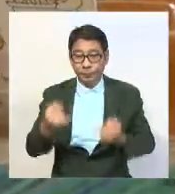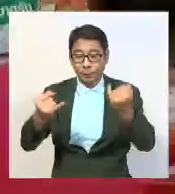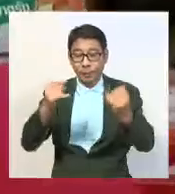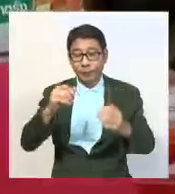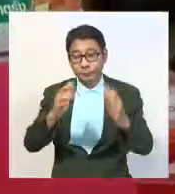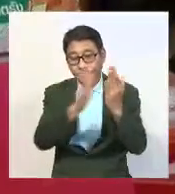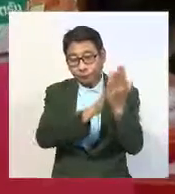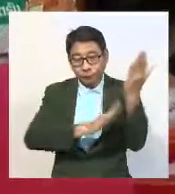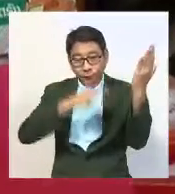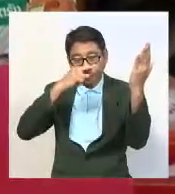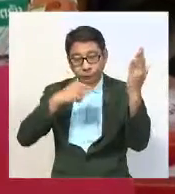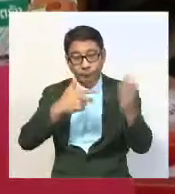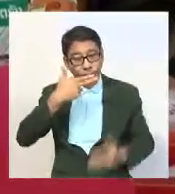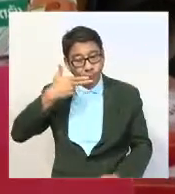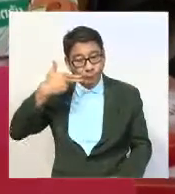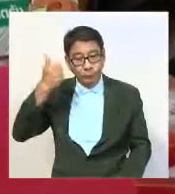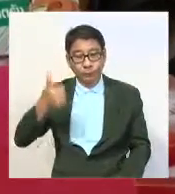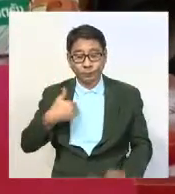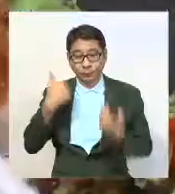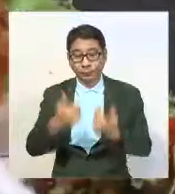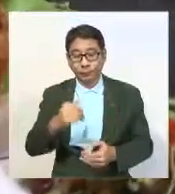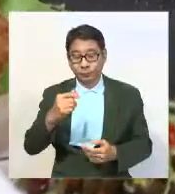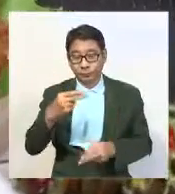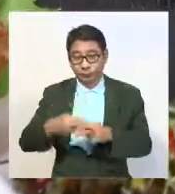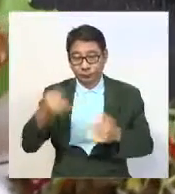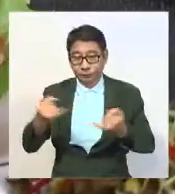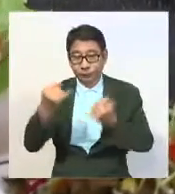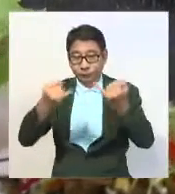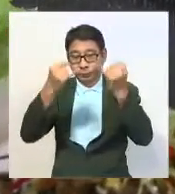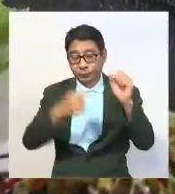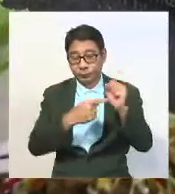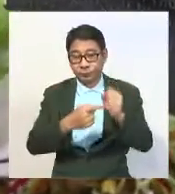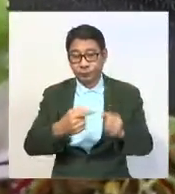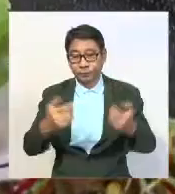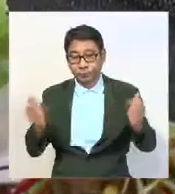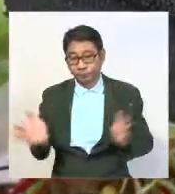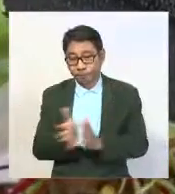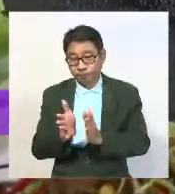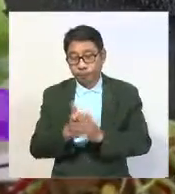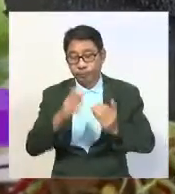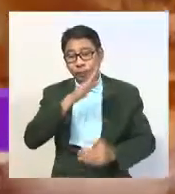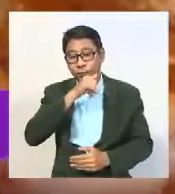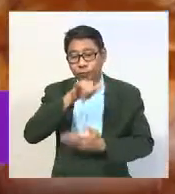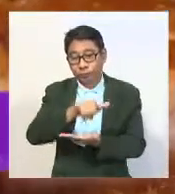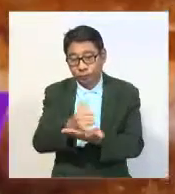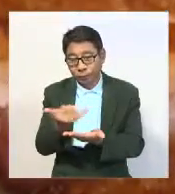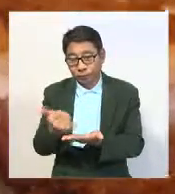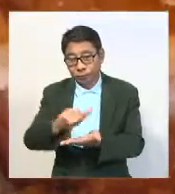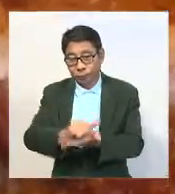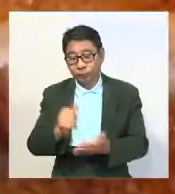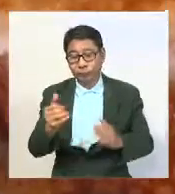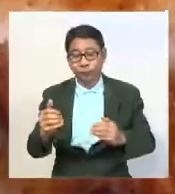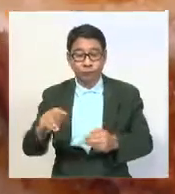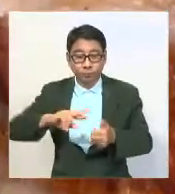ว่ายุทธจักรความอร่อยโดยเฉพาะเมนูที่โด่งดังและเป็นเอกลักษณ์ต้องยกให้กับหมูย่างซึ่งมีต้นกำเนิดที่ประเท